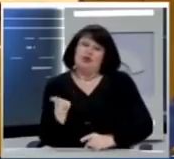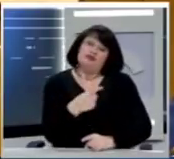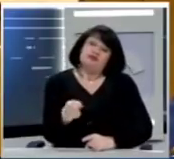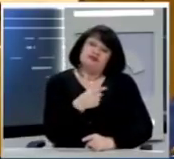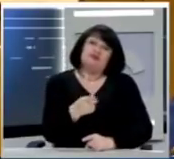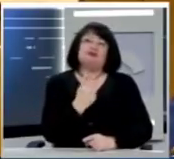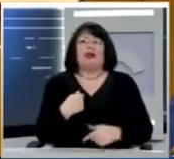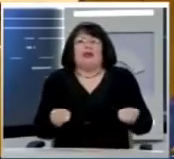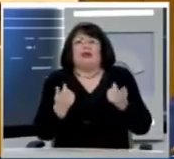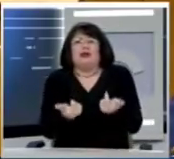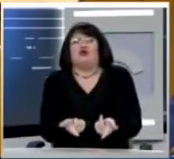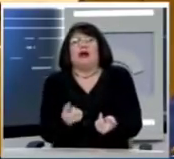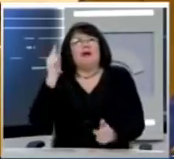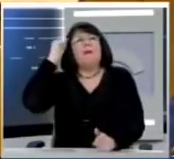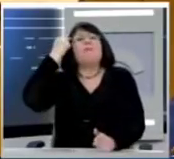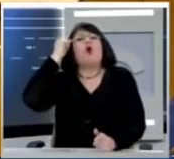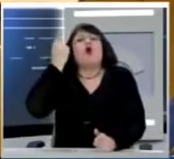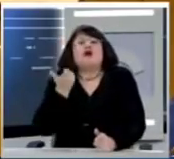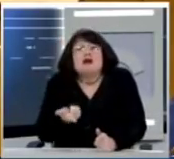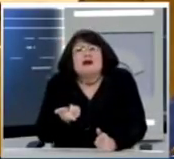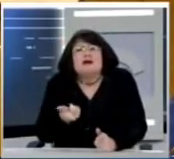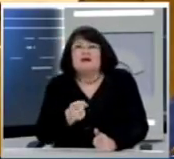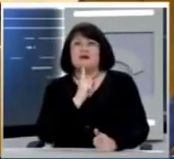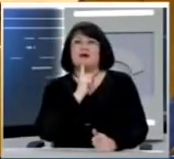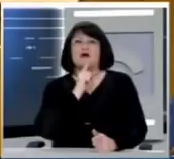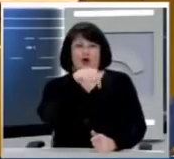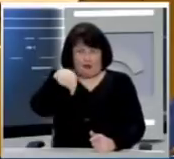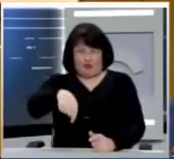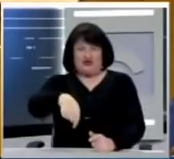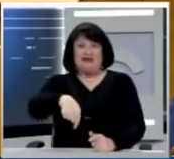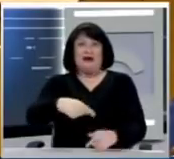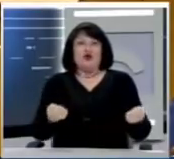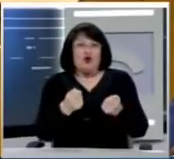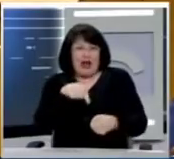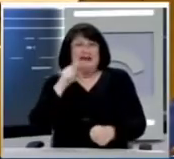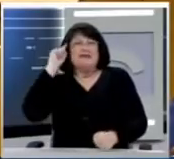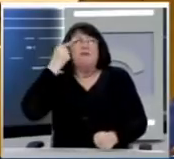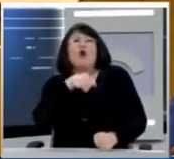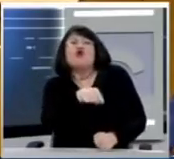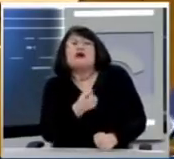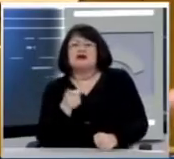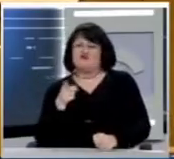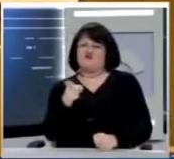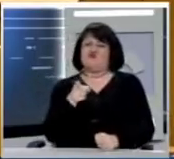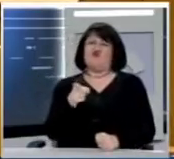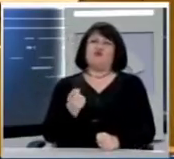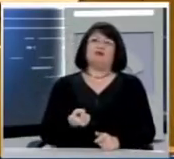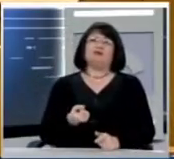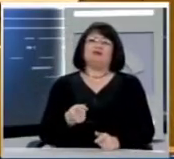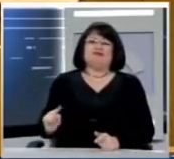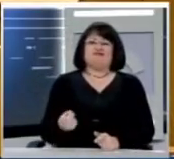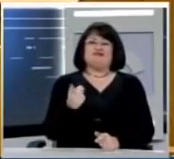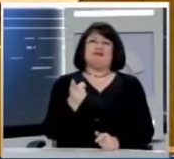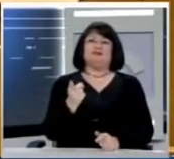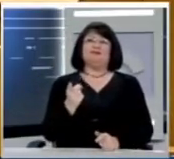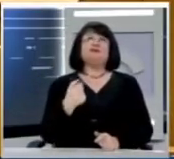Θα κινούμασταν δηλαδή με δόλο. Όπως ακριβώς κάνετε εσείς σήμερα. Δεν το πράξαμε.